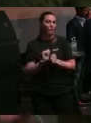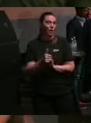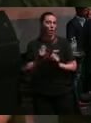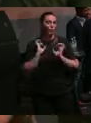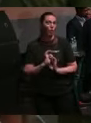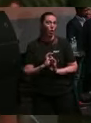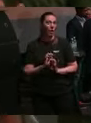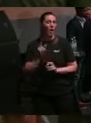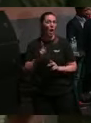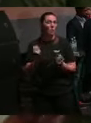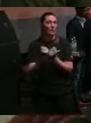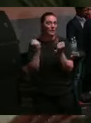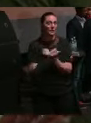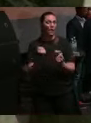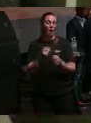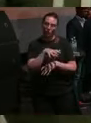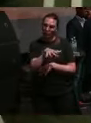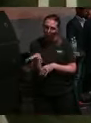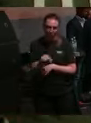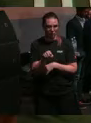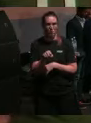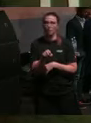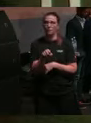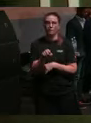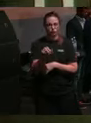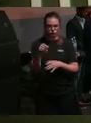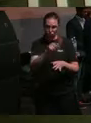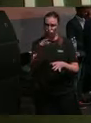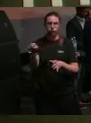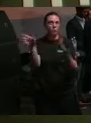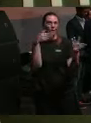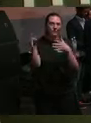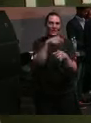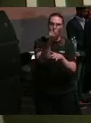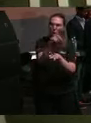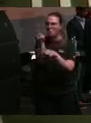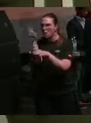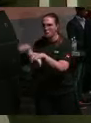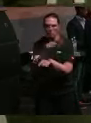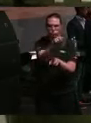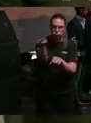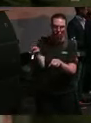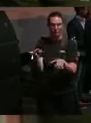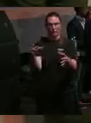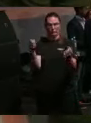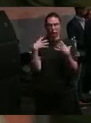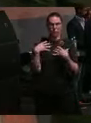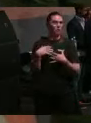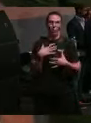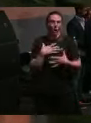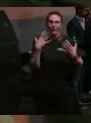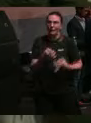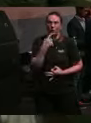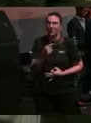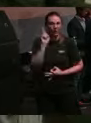hele Hammerfest kommune var nærmest teppebelagt med vindmøller. Sånn kunne det fremstå å få. Folk fikk inntrykk av det da. Og så hadde vi ingenting vi skulle ha sagt. Vi kunne